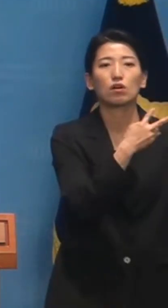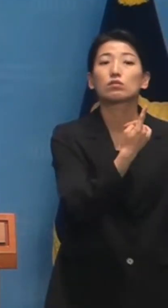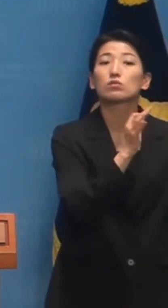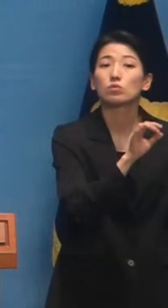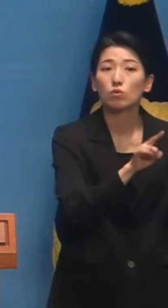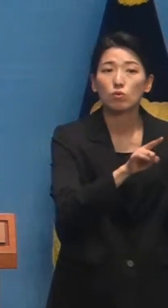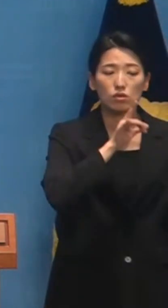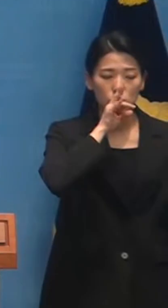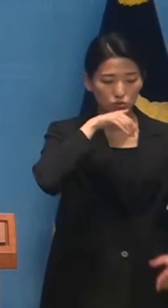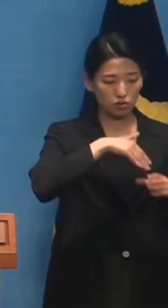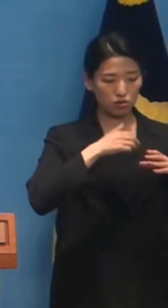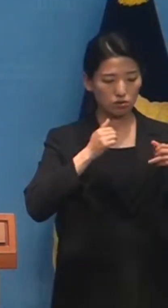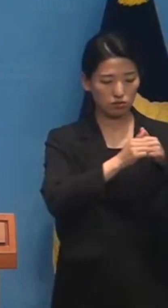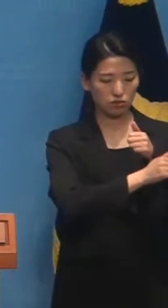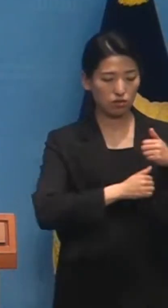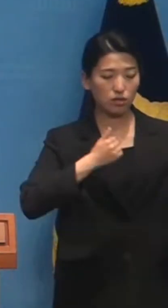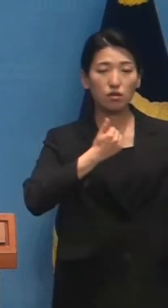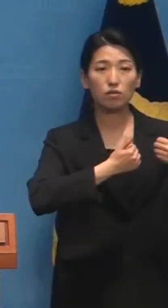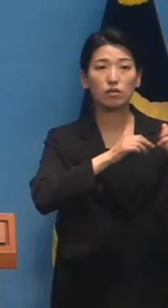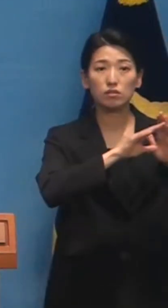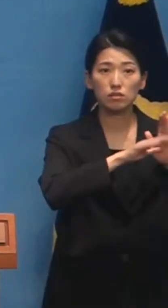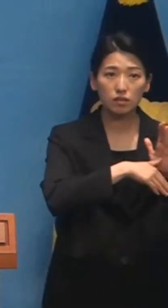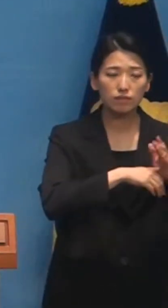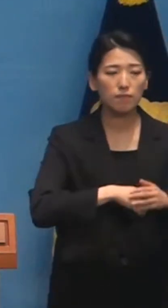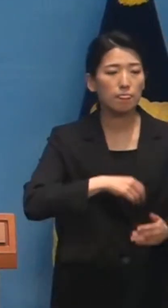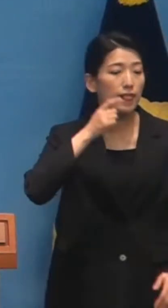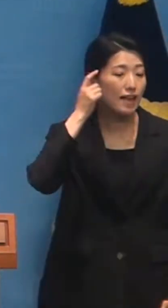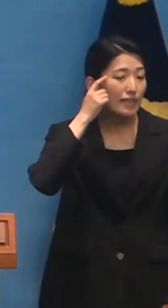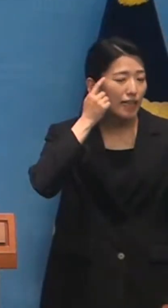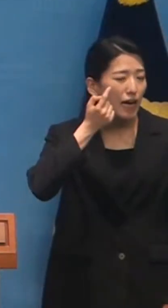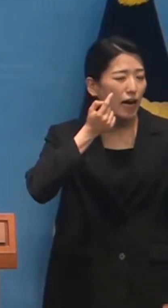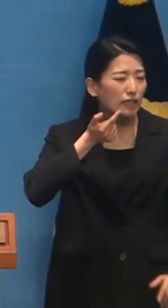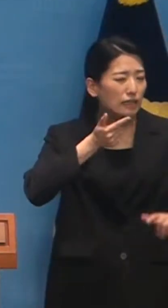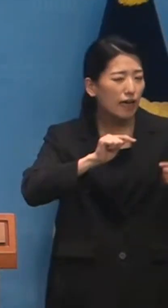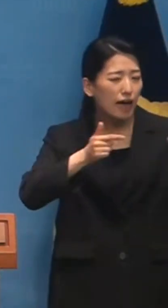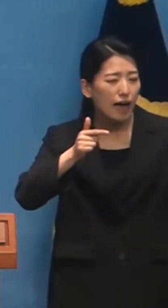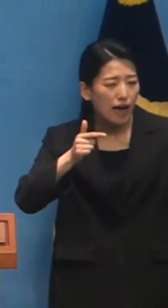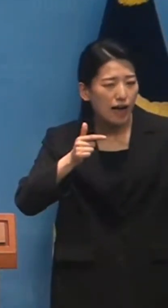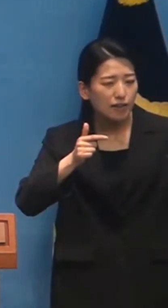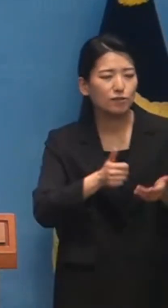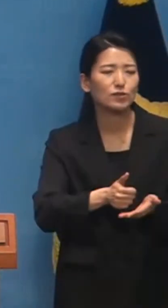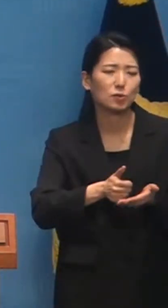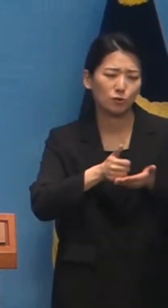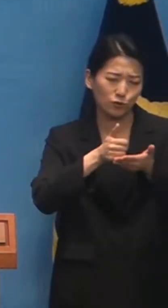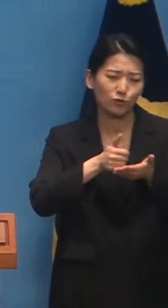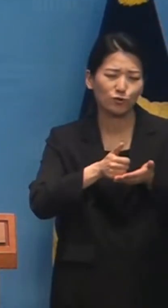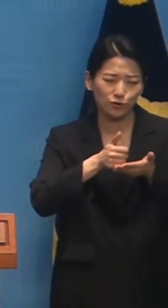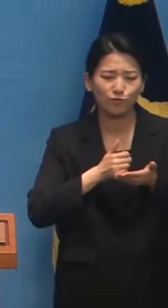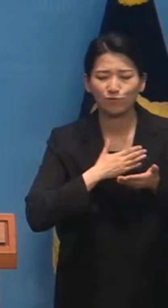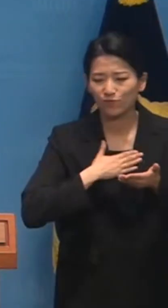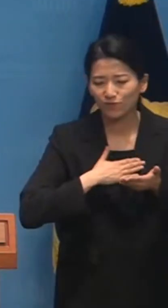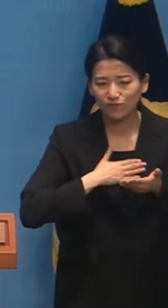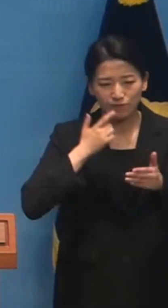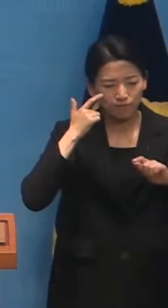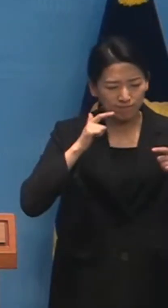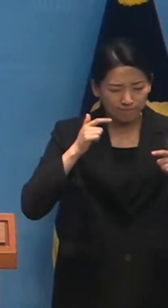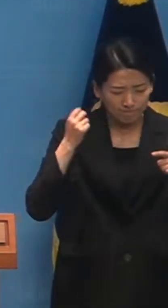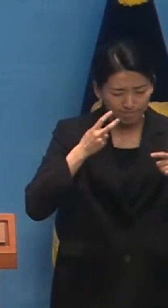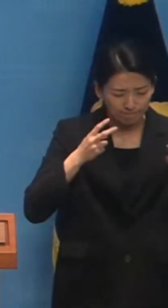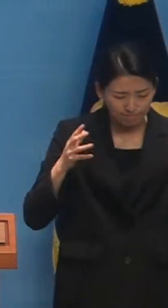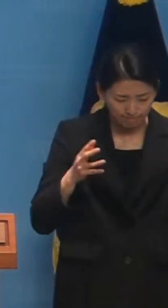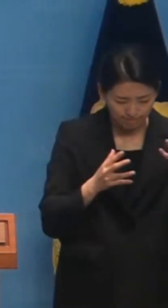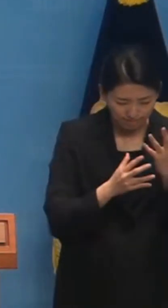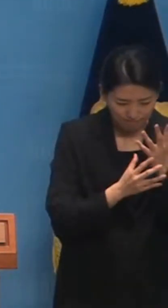자당의 중앙선대위 회의에서 생각은 작은 차이를 인정하고 존중하면서도 하나로 뭉쳐 싸워나가는 우리